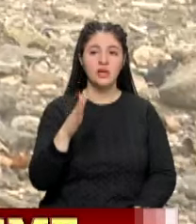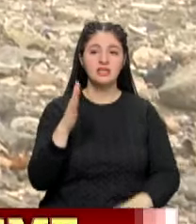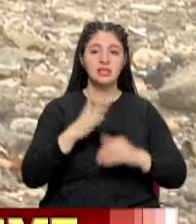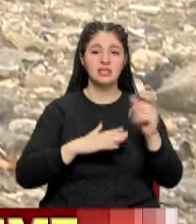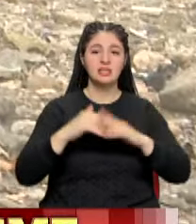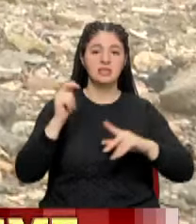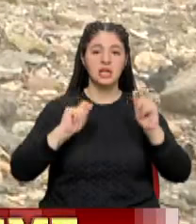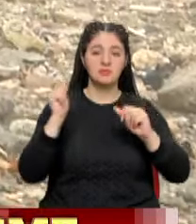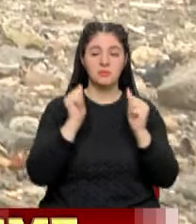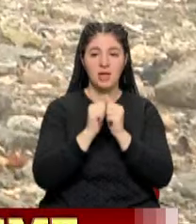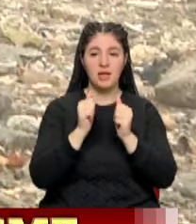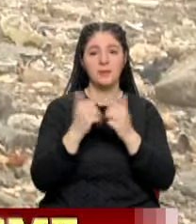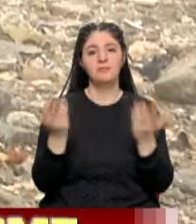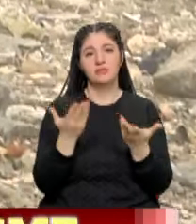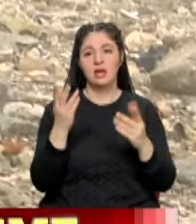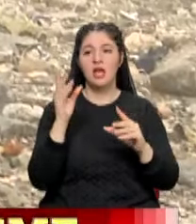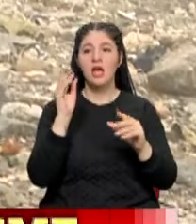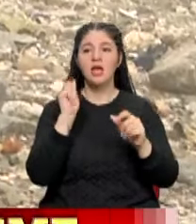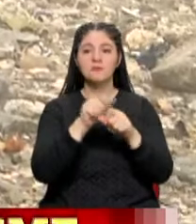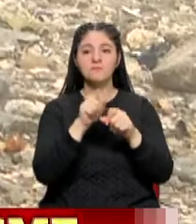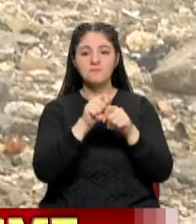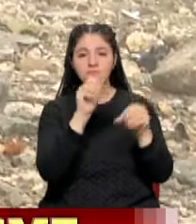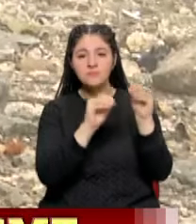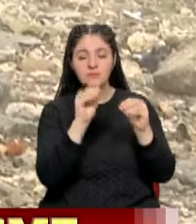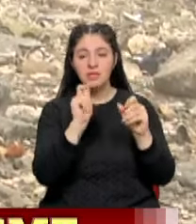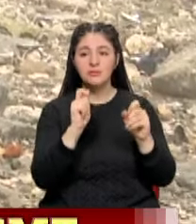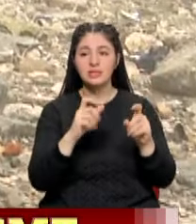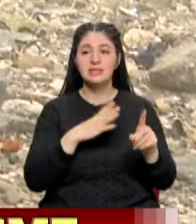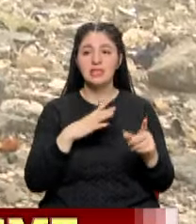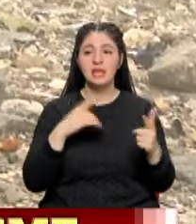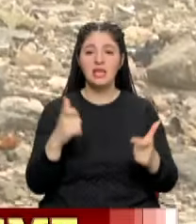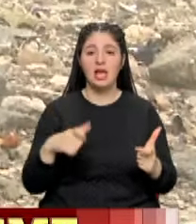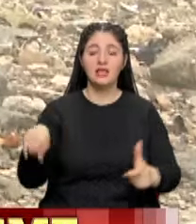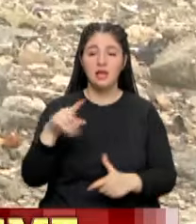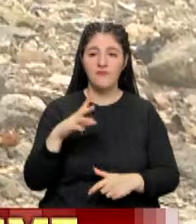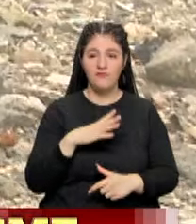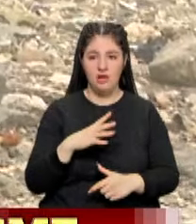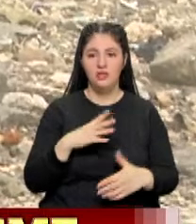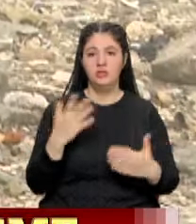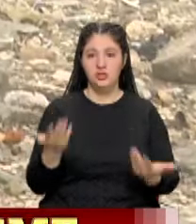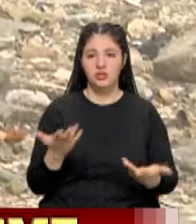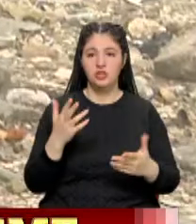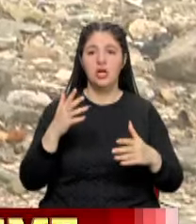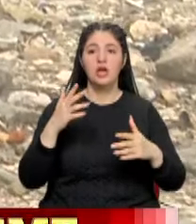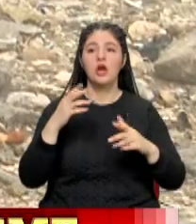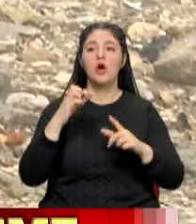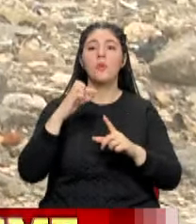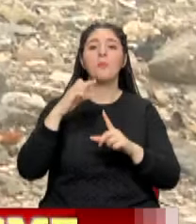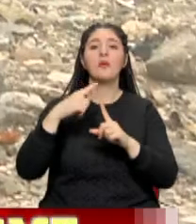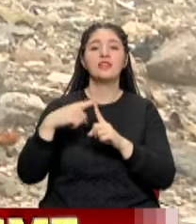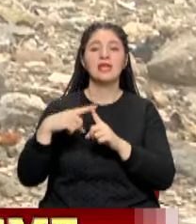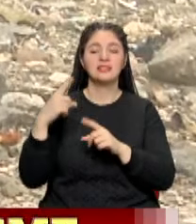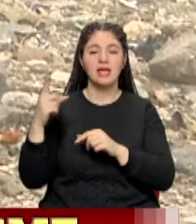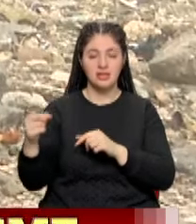yapıyla birlikte mesela restore edilmesini istedikleri yerler var. İşte Protestan Kilisesi